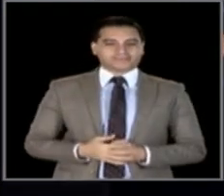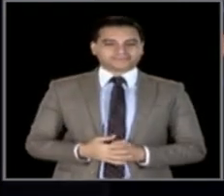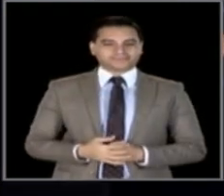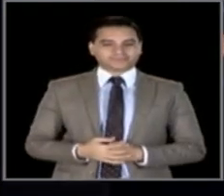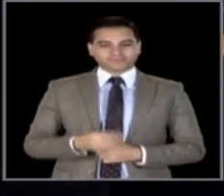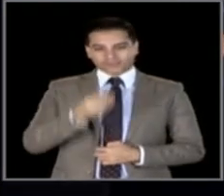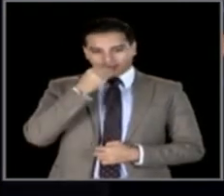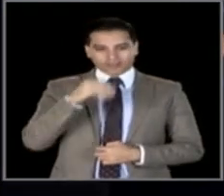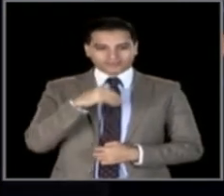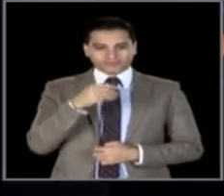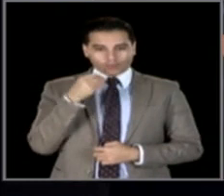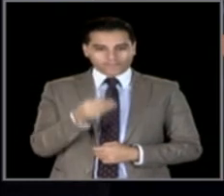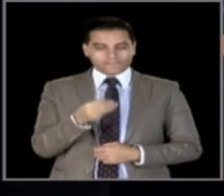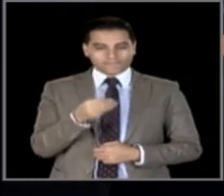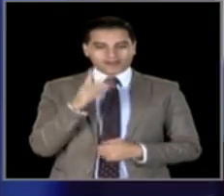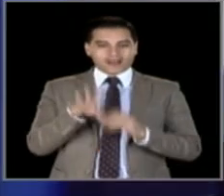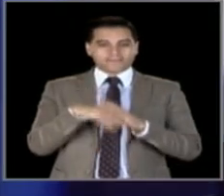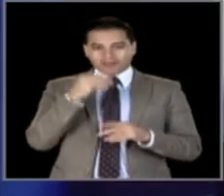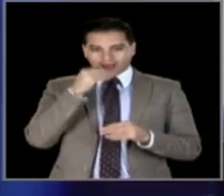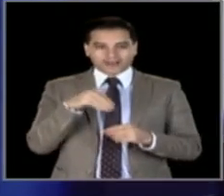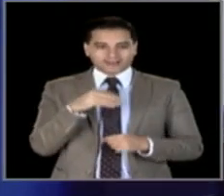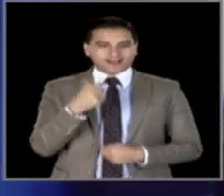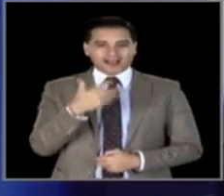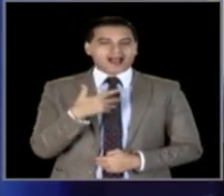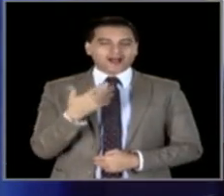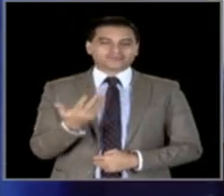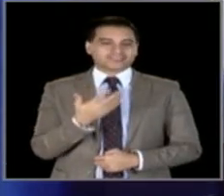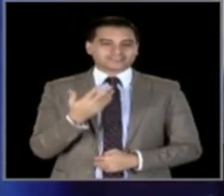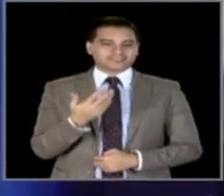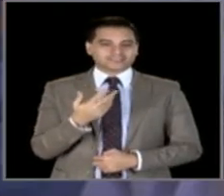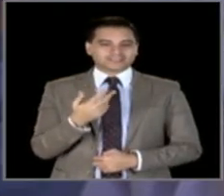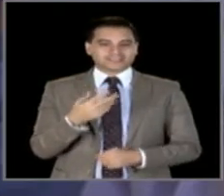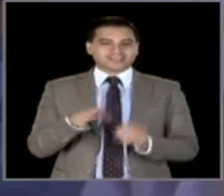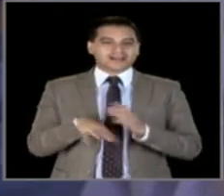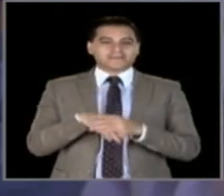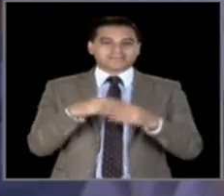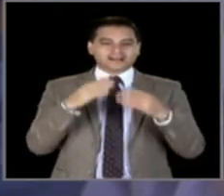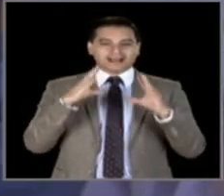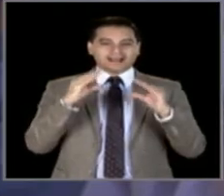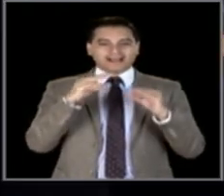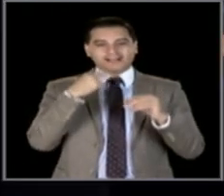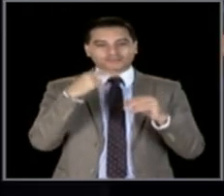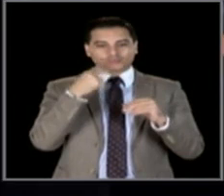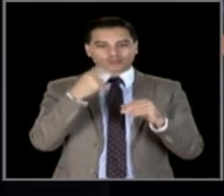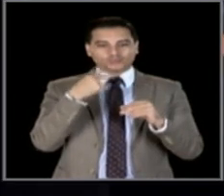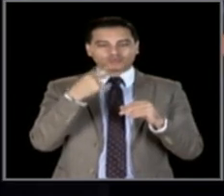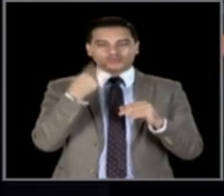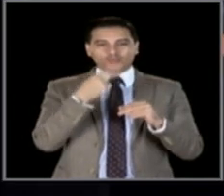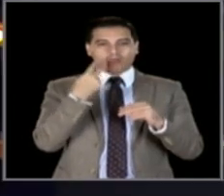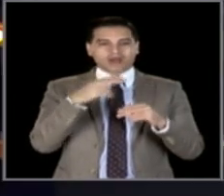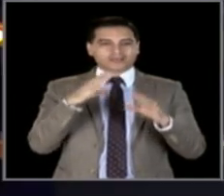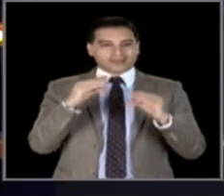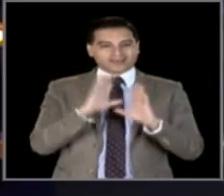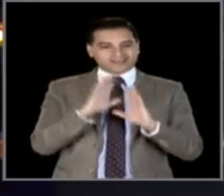الطبخ؟ هتعملي لنا ايه؟ اللي حضرتك عايزه. شوكليت كيك. تمام. واضح وصريح يعني. تمام.